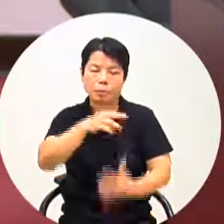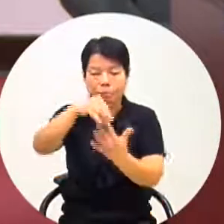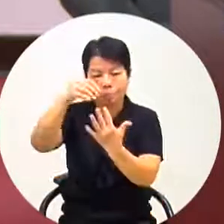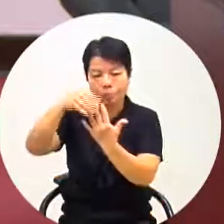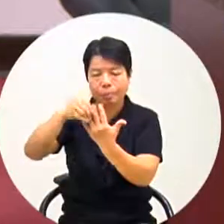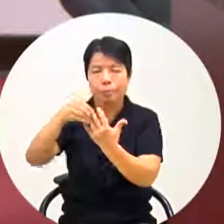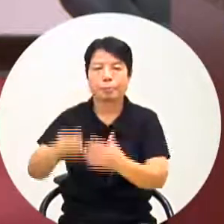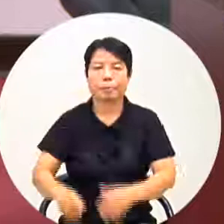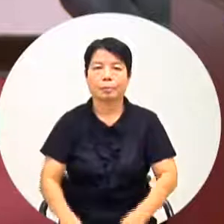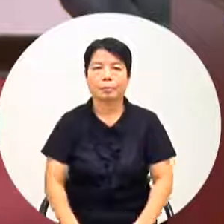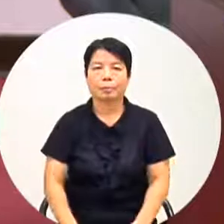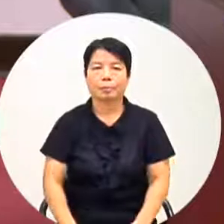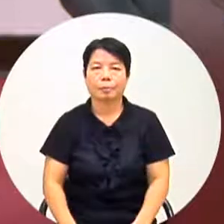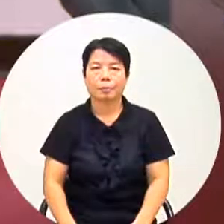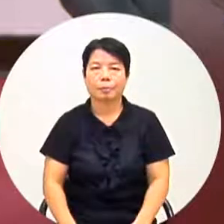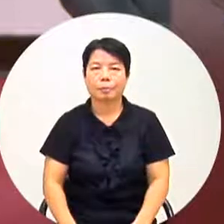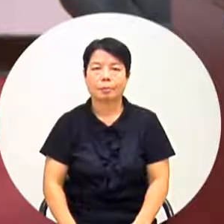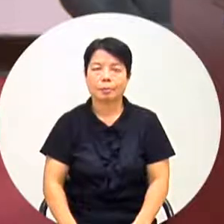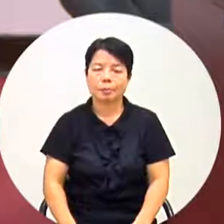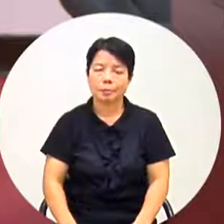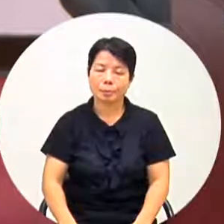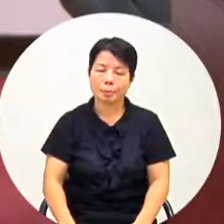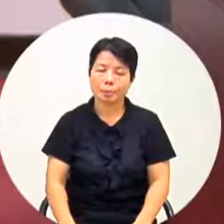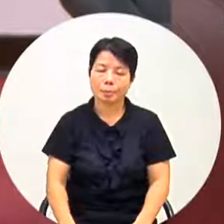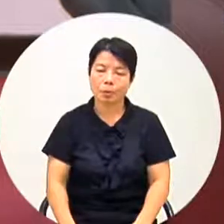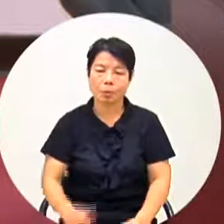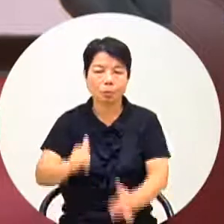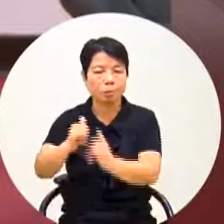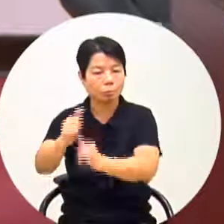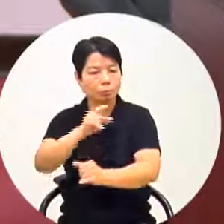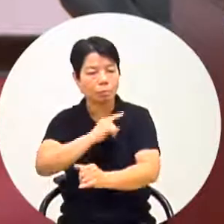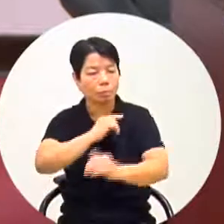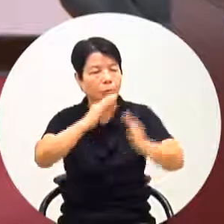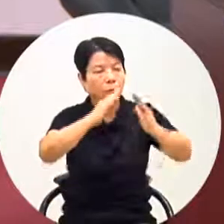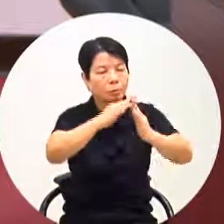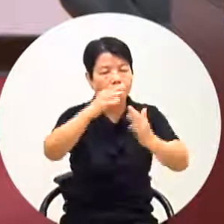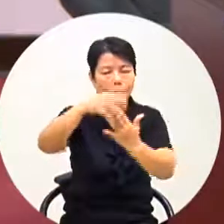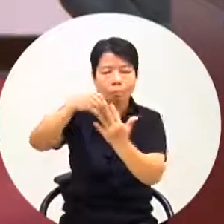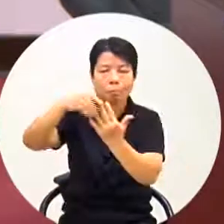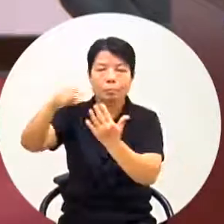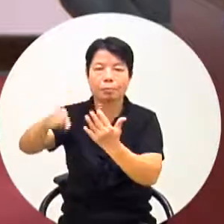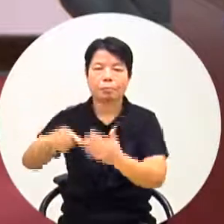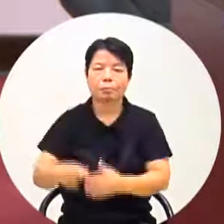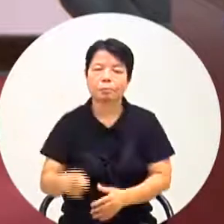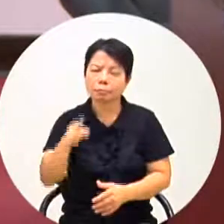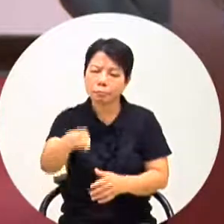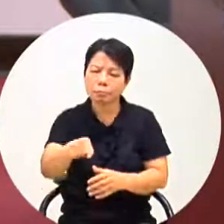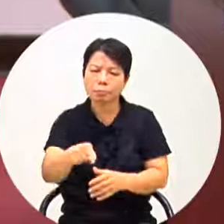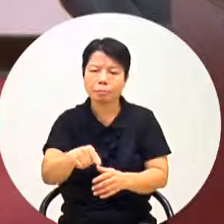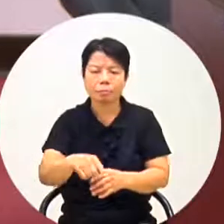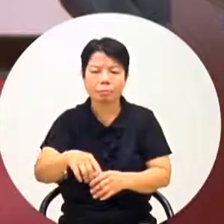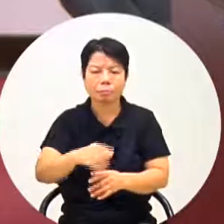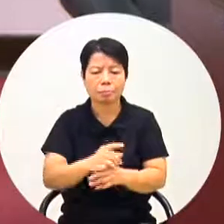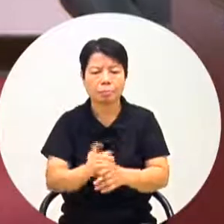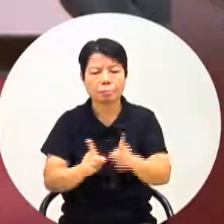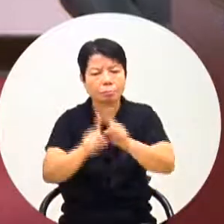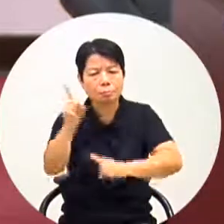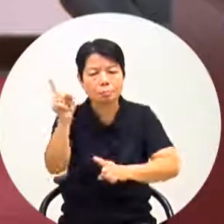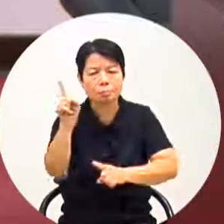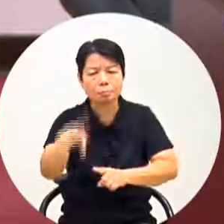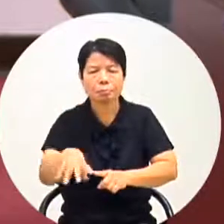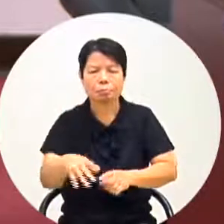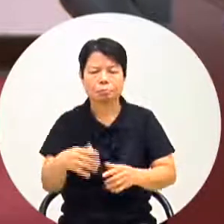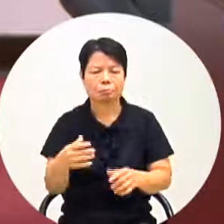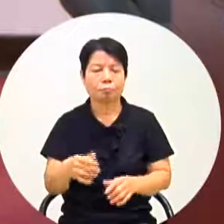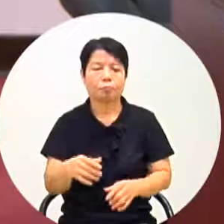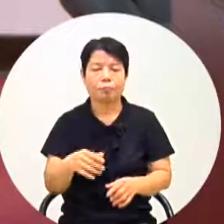的房子的样式去盖啦，哈，那这个到底差别在哪里？然后又现